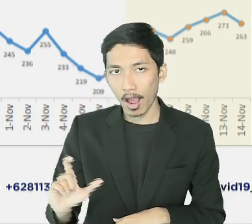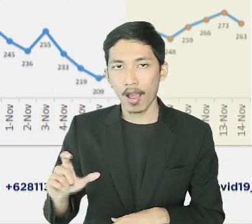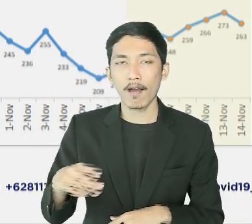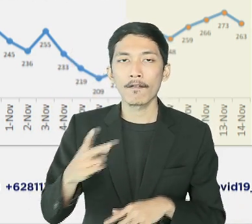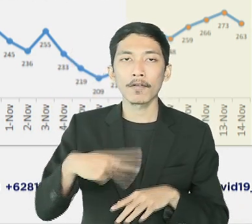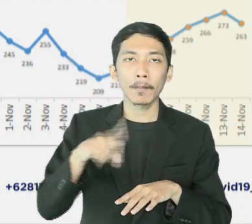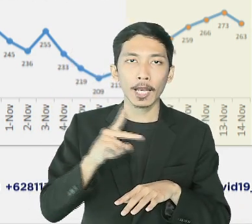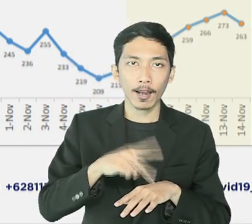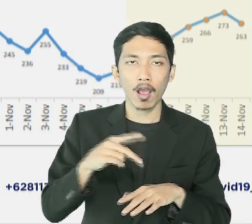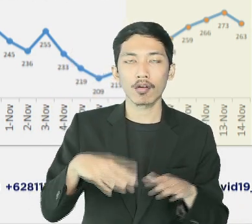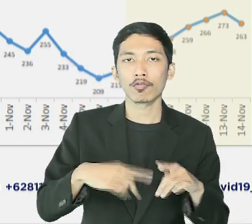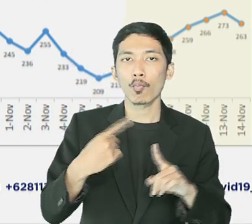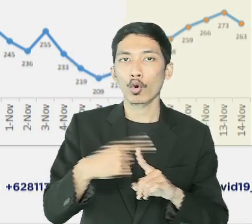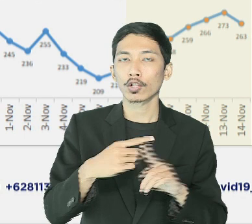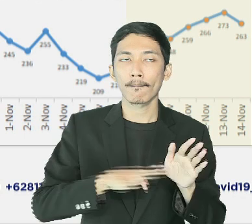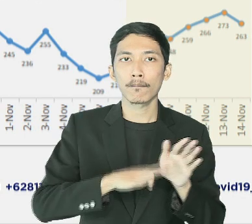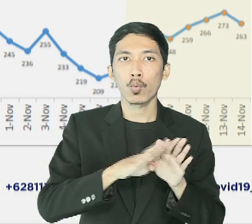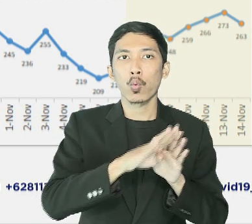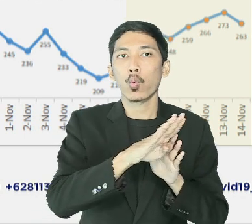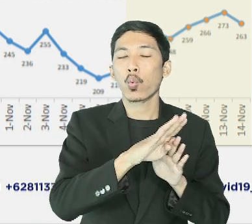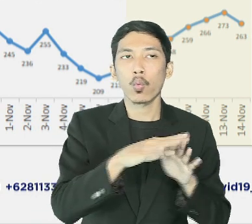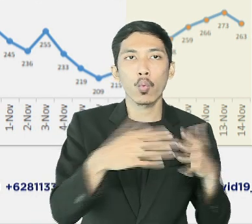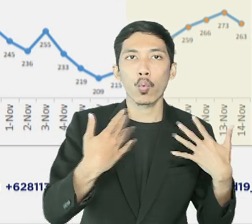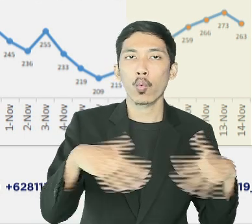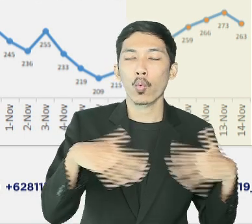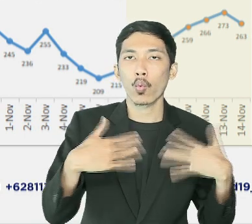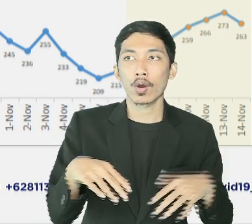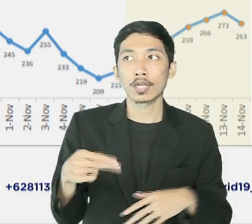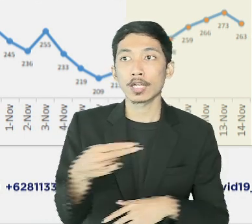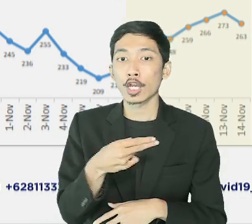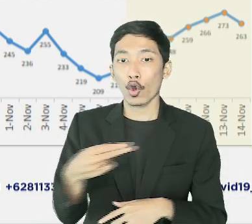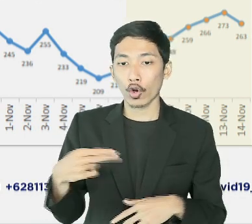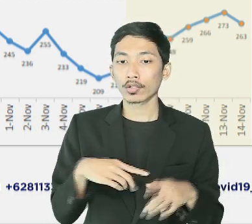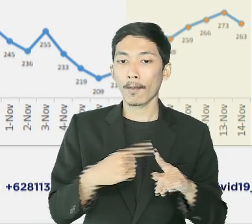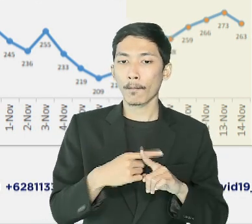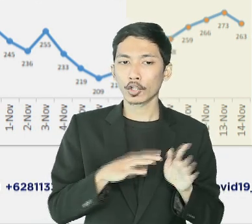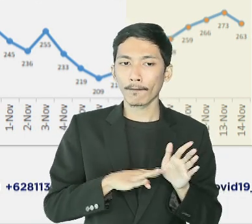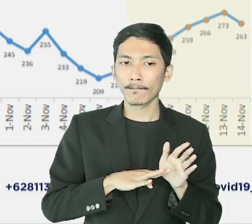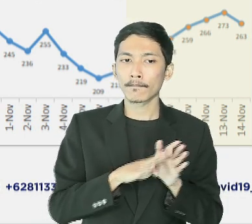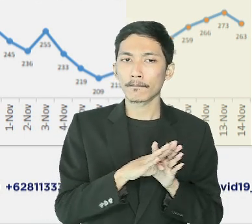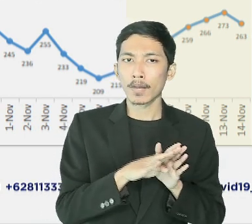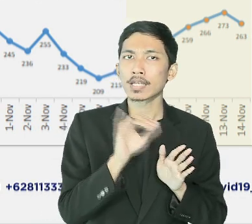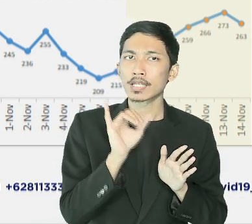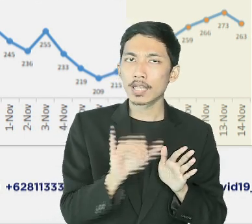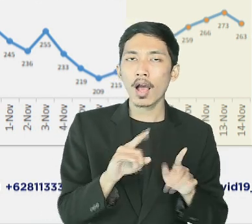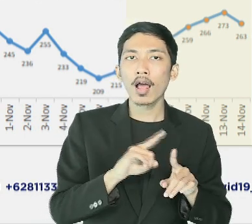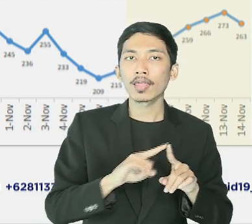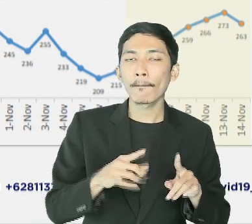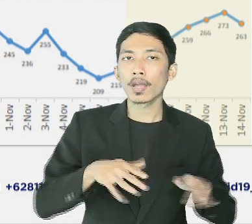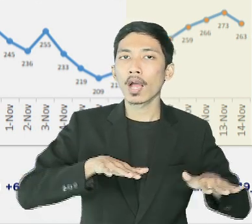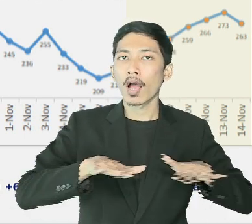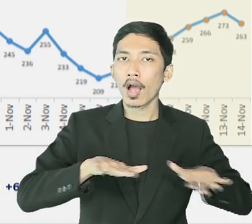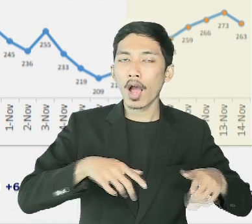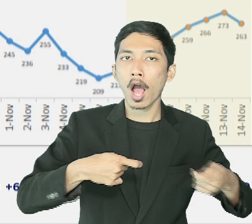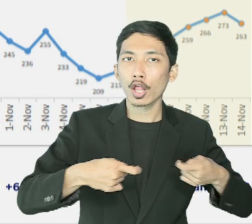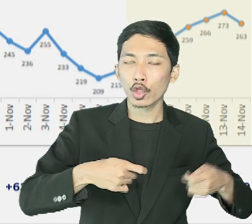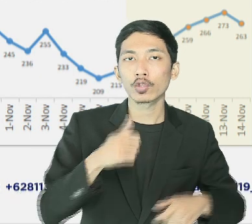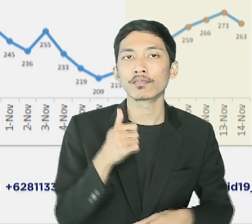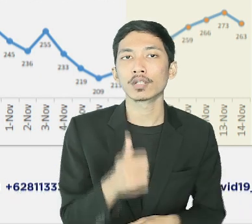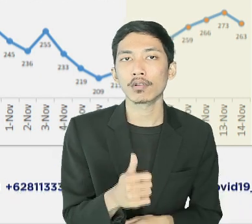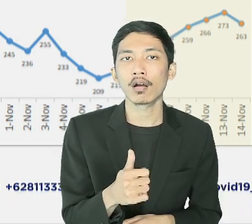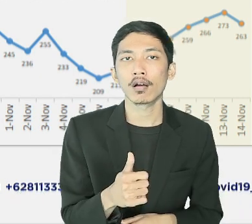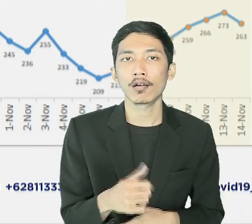bulan Juli 2021, meskipun Indonesia mengalami lonjakan kasus yang sangat tinggi, ternyata di tingkat